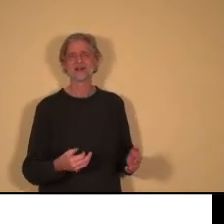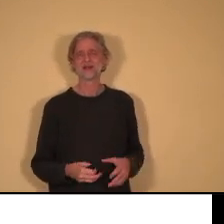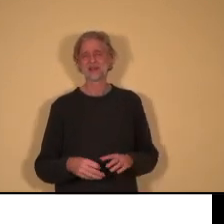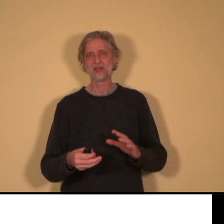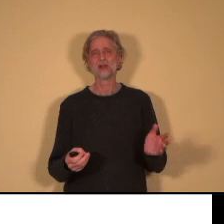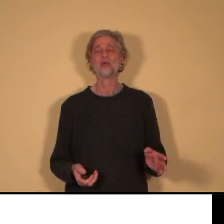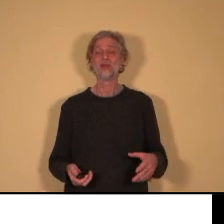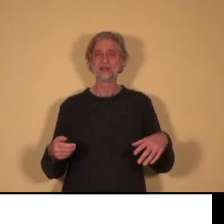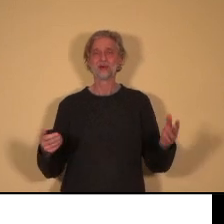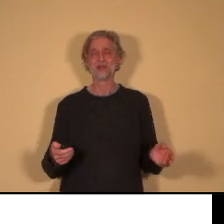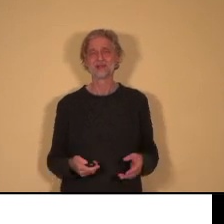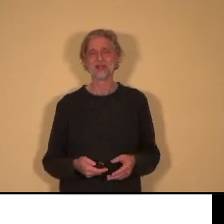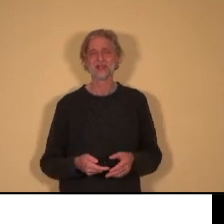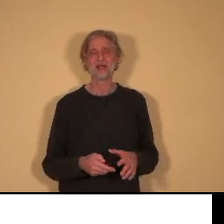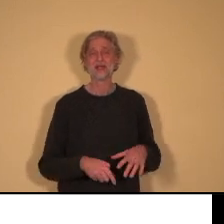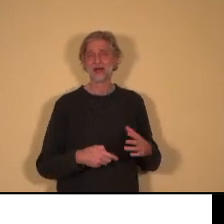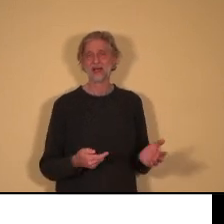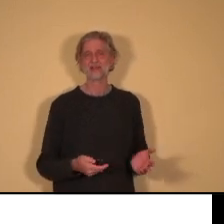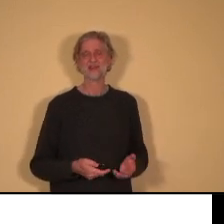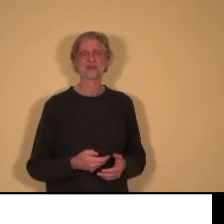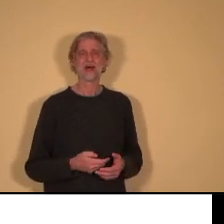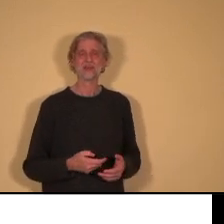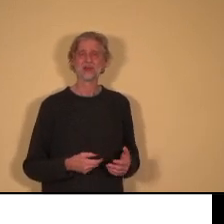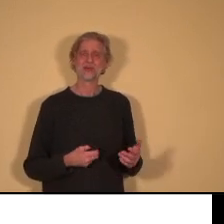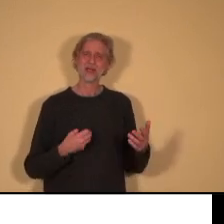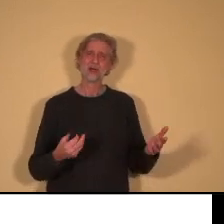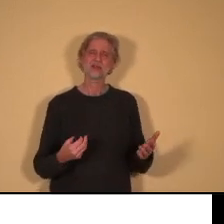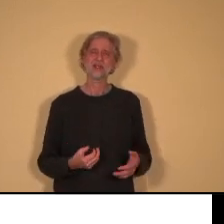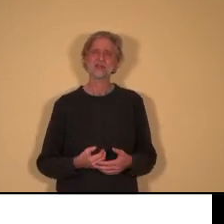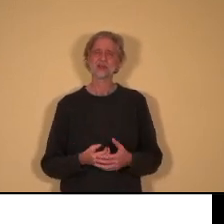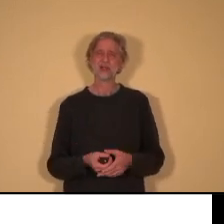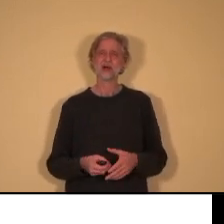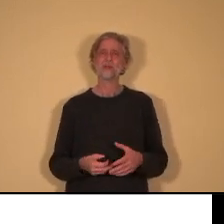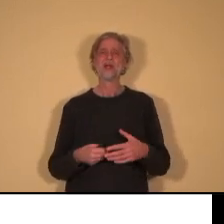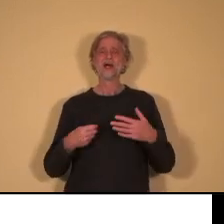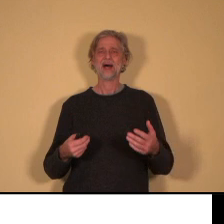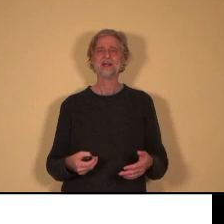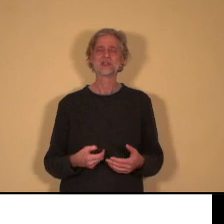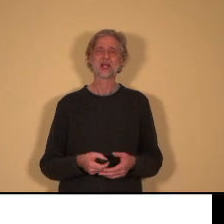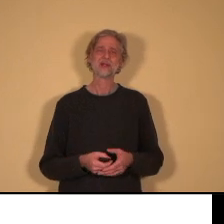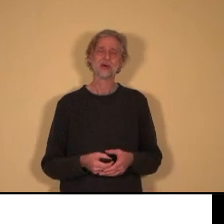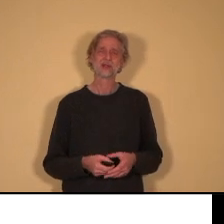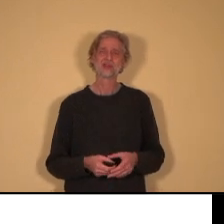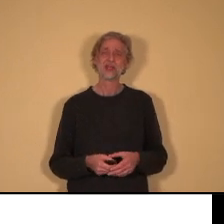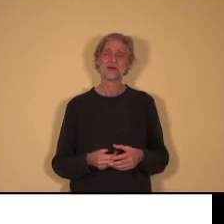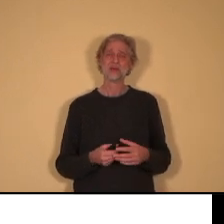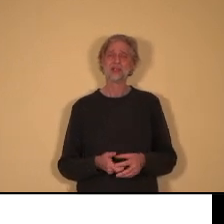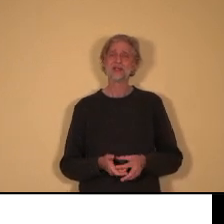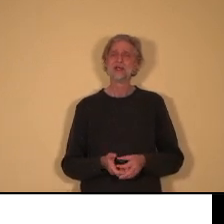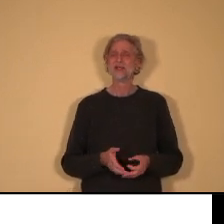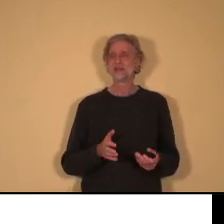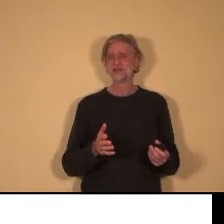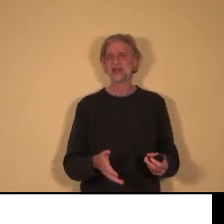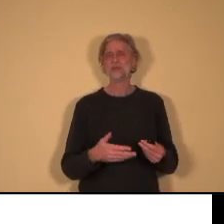Basalt, es gibt nicht genug Fläche, um tatsächlich hier alles CO2 zu entfernen, aber es geht jetzt natürlich darum, andere Standorte zu